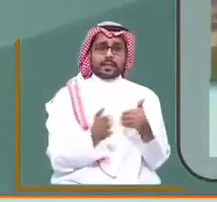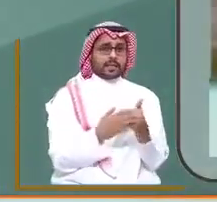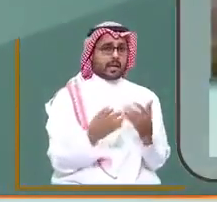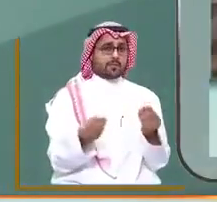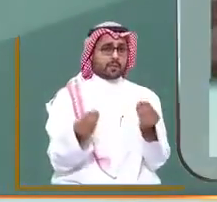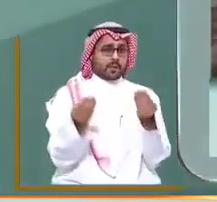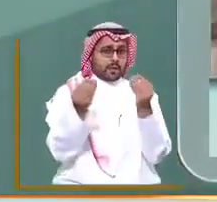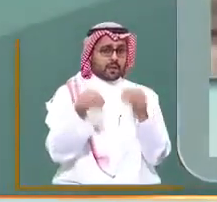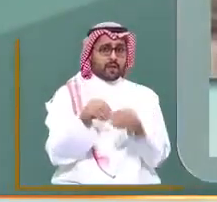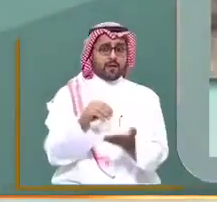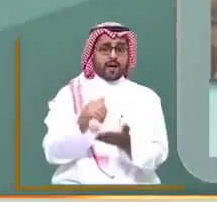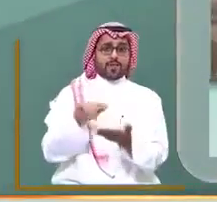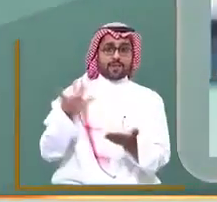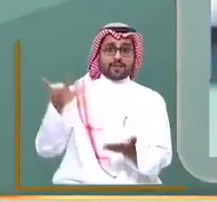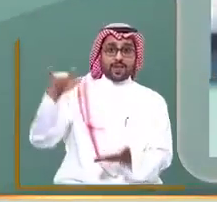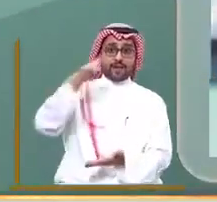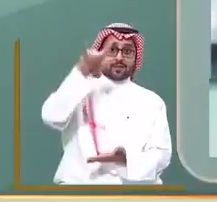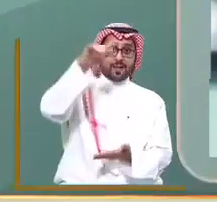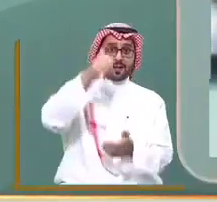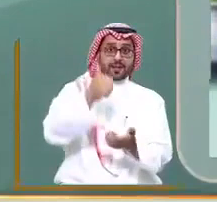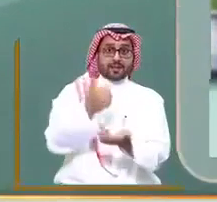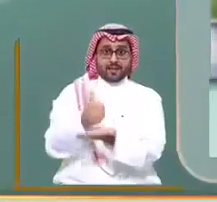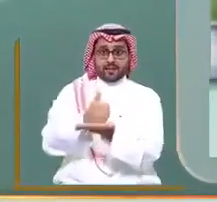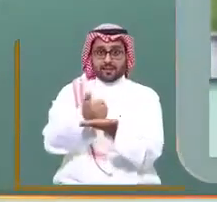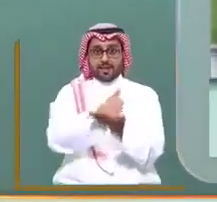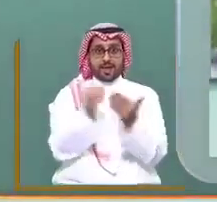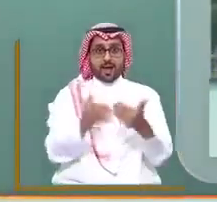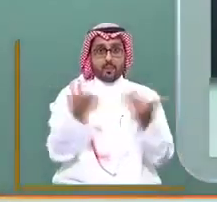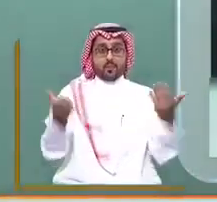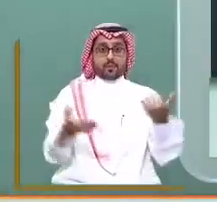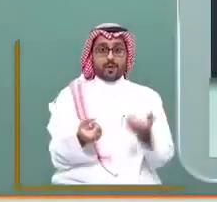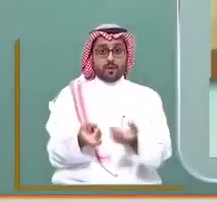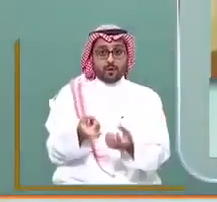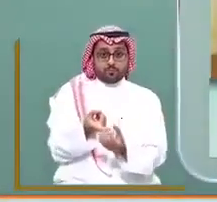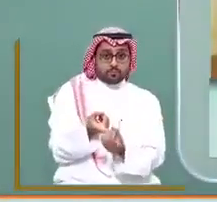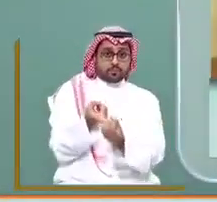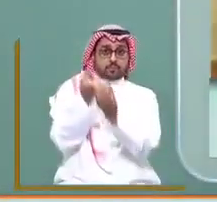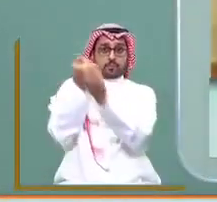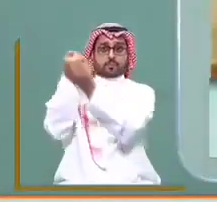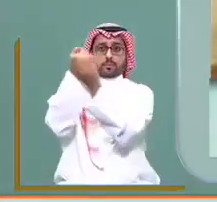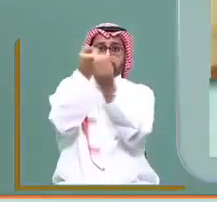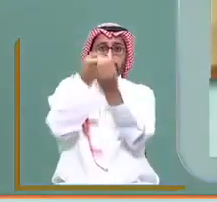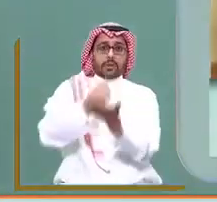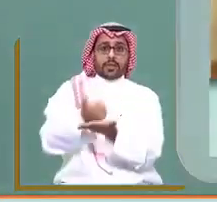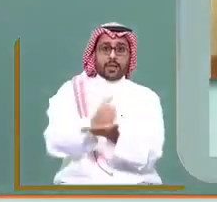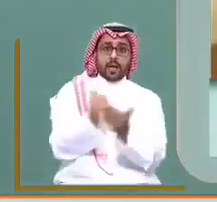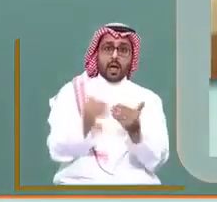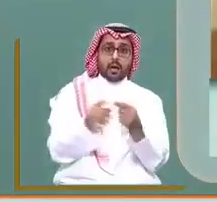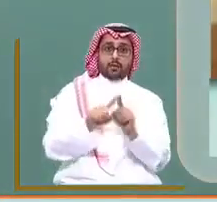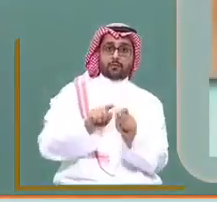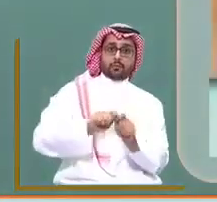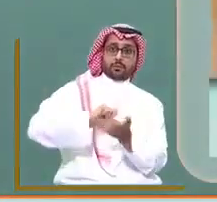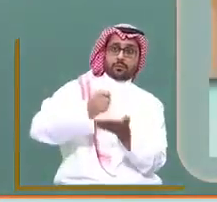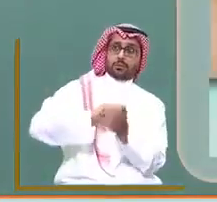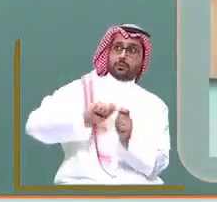بالهيفي ليفت درونز او الطائره بدون طيار اللي هي تشيل حموله ثقيله، وهكذا. في مجموعه من